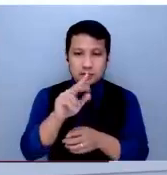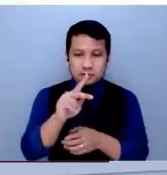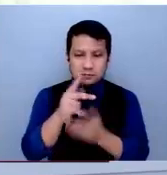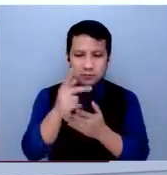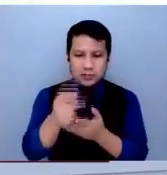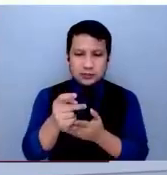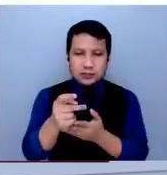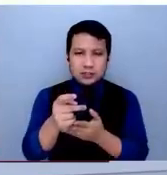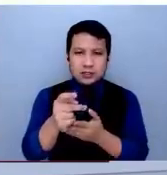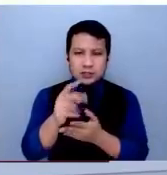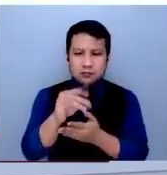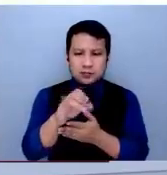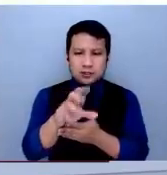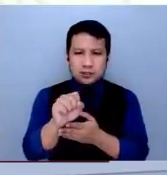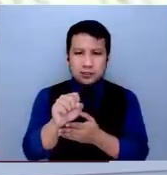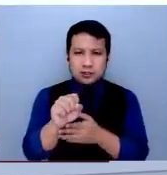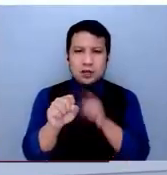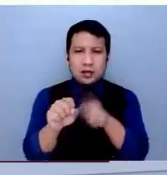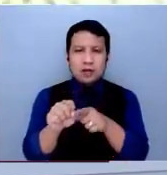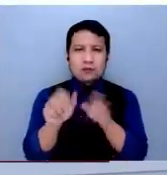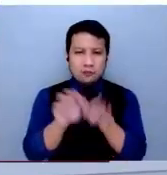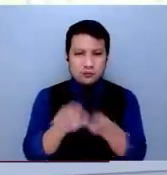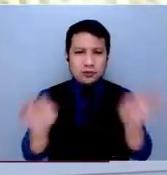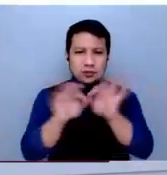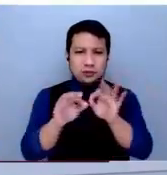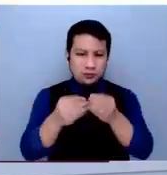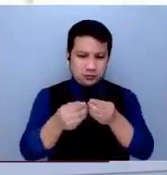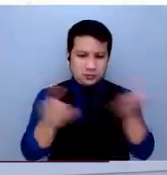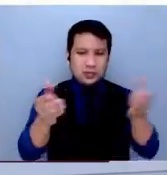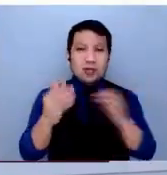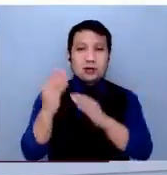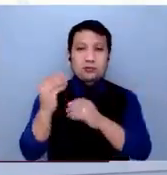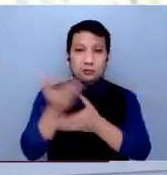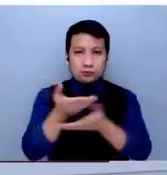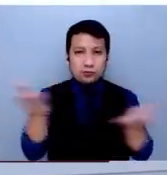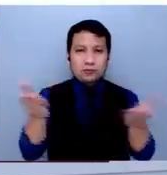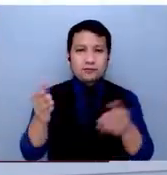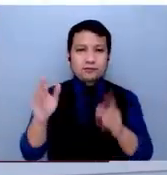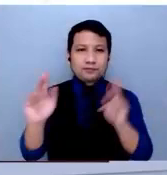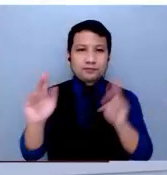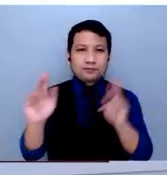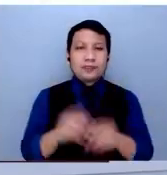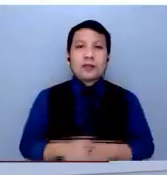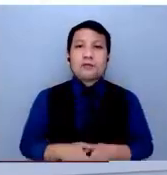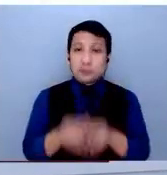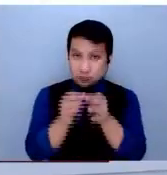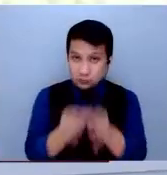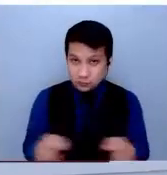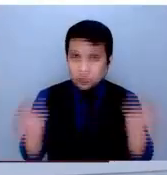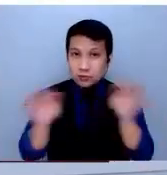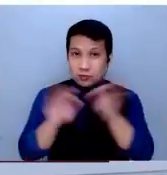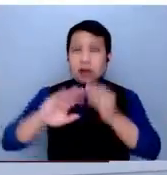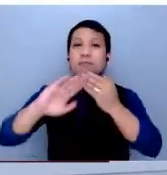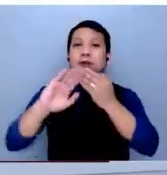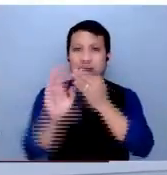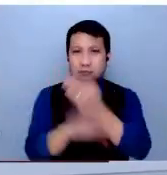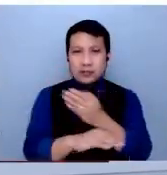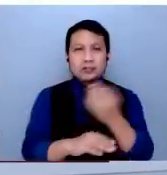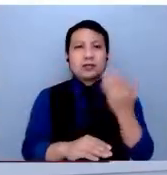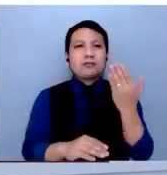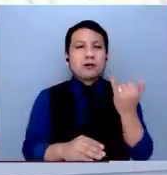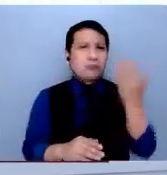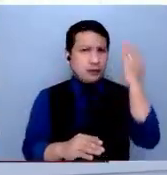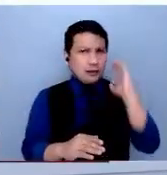ng Merriam-Webster, ang salitang ito raw ay nagbigay ng pag-asa sa maraming tao na posible pang makabalik tayo sa pamumuhay